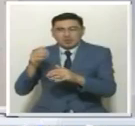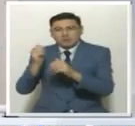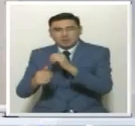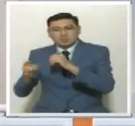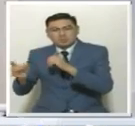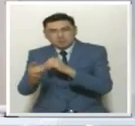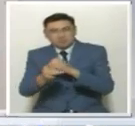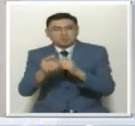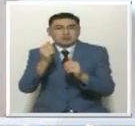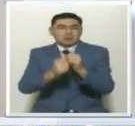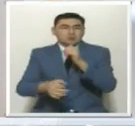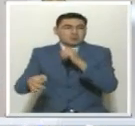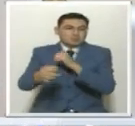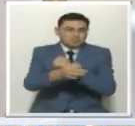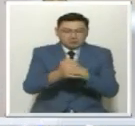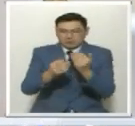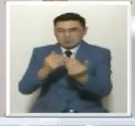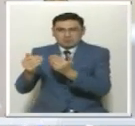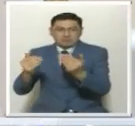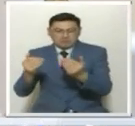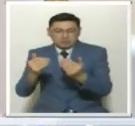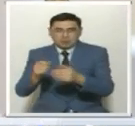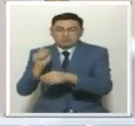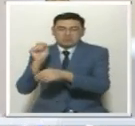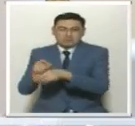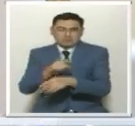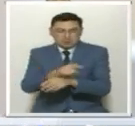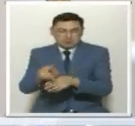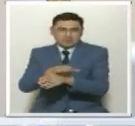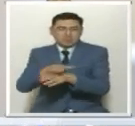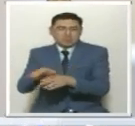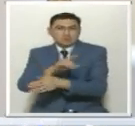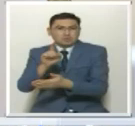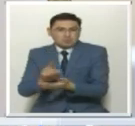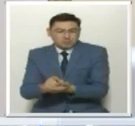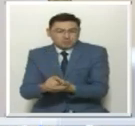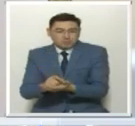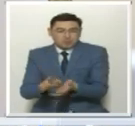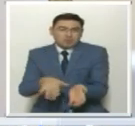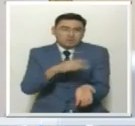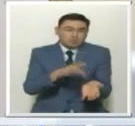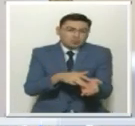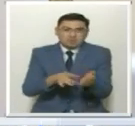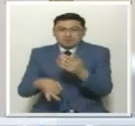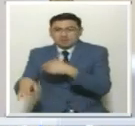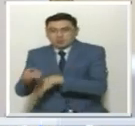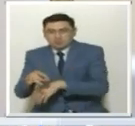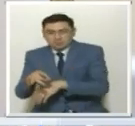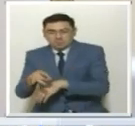бағытында. Осы жүйені жүзеге асыруды аудандардың, қалалардың әкімдеріне